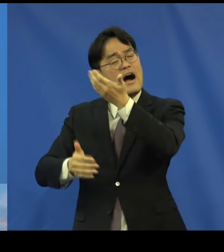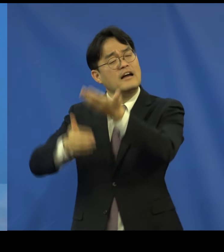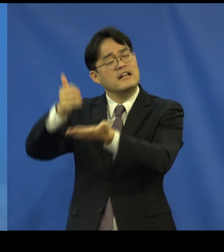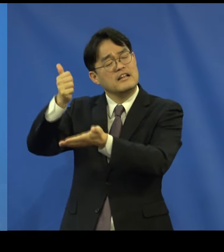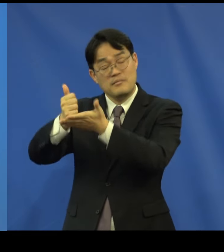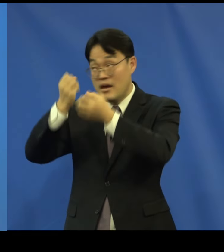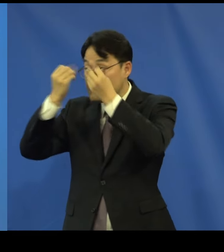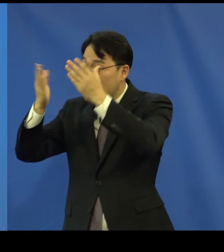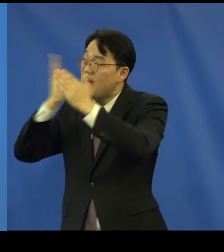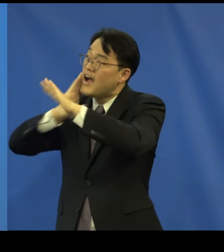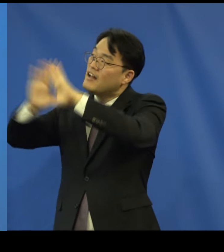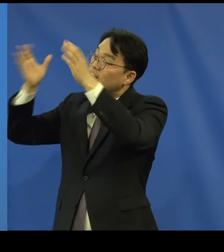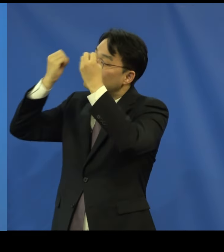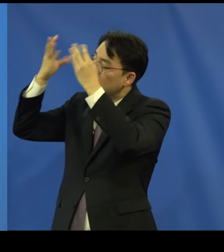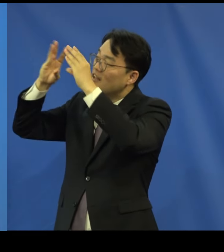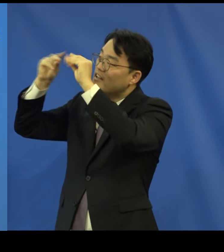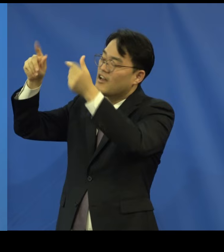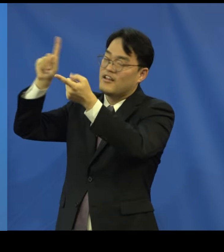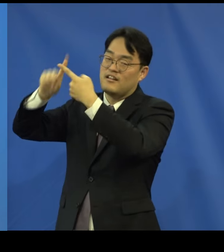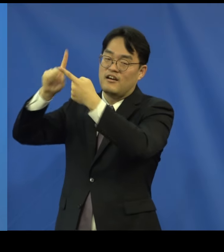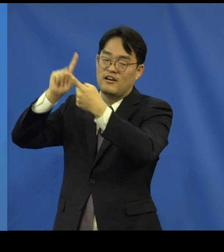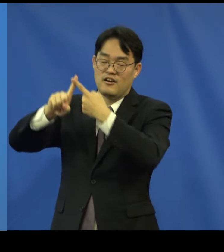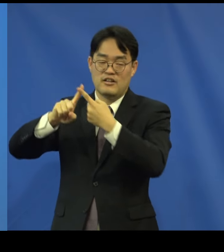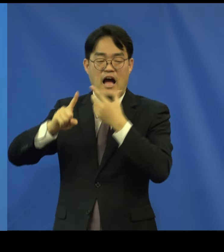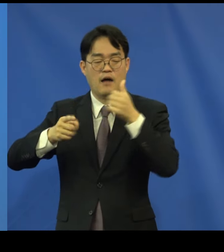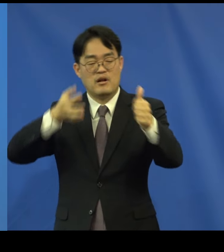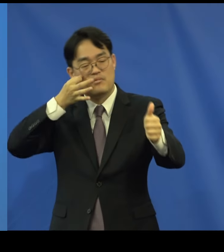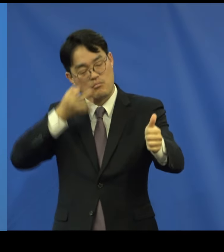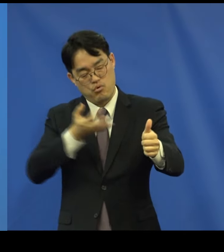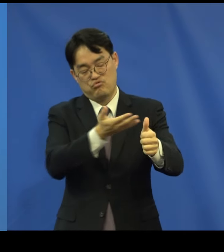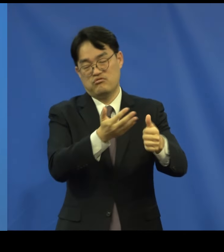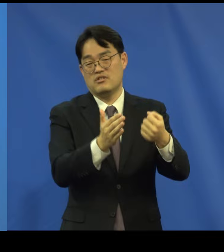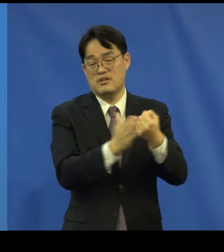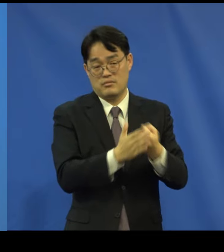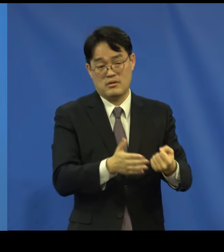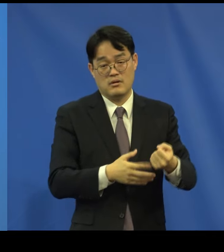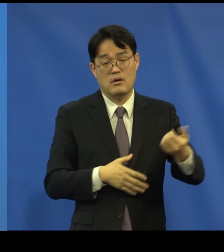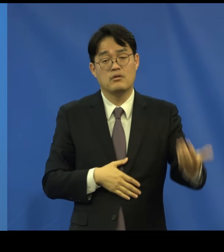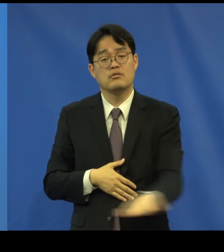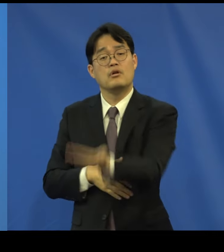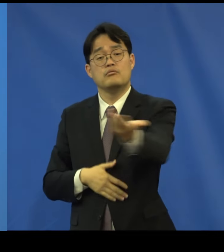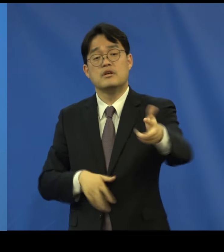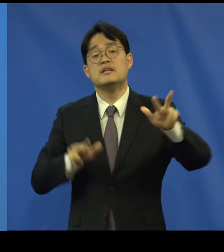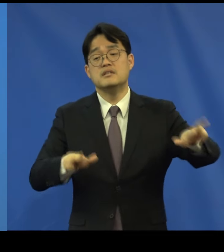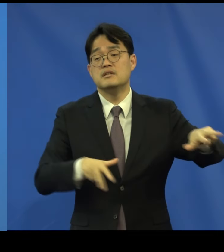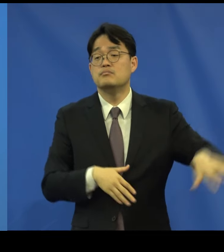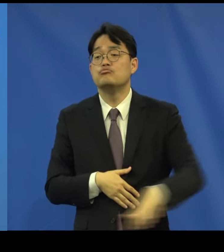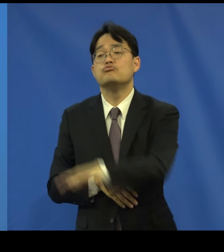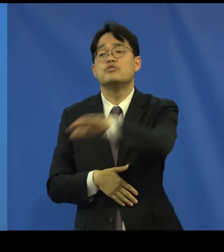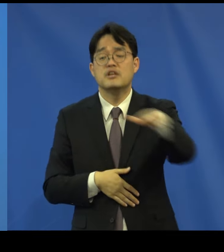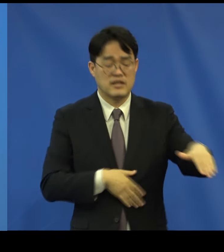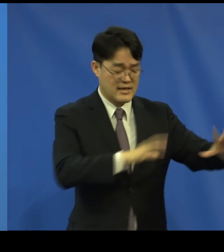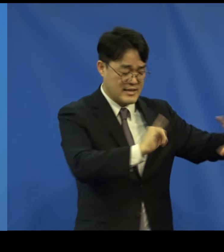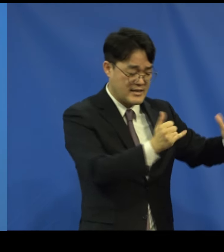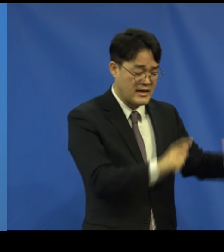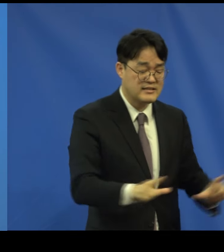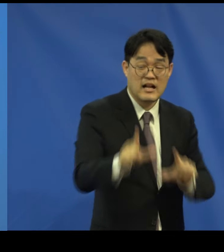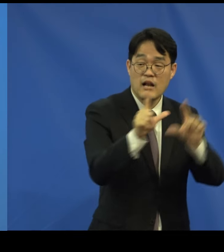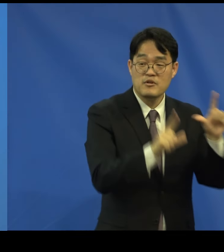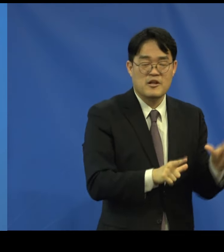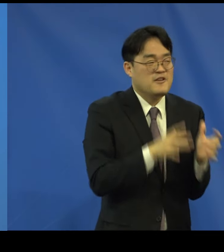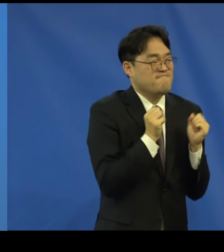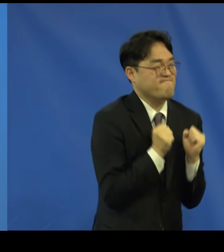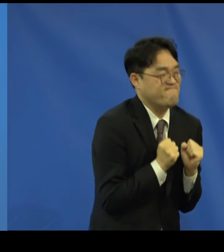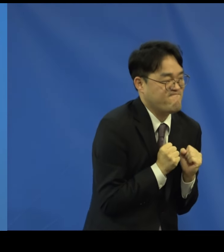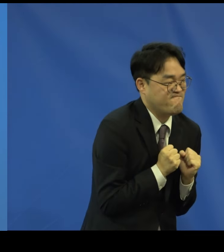환상이에요. 성도 여러분, 우리는 지금 나그네로 살고 있습니다. 천성을 향해 가는 순례자들. 내가 누구임이 어디로 가고 있는지를 알아야